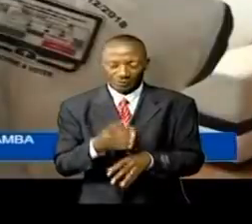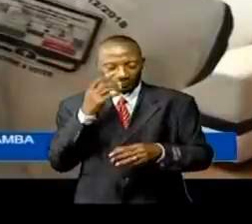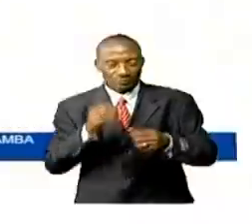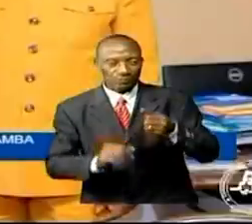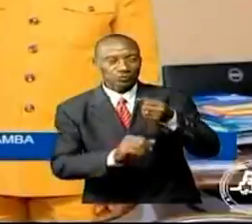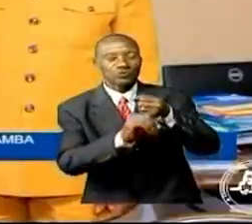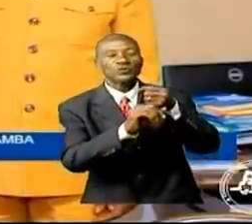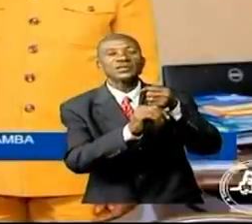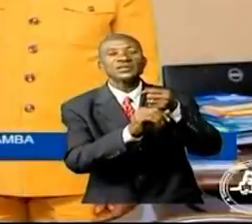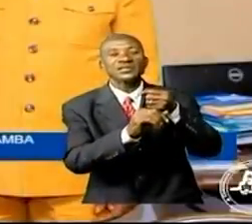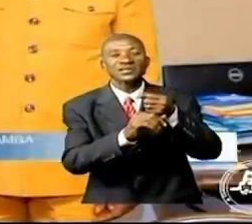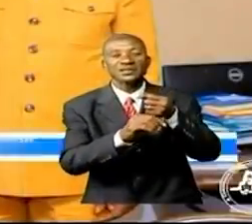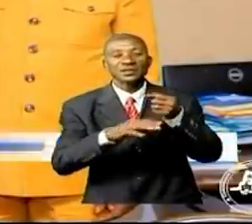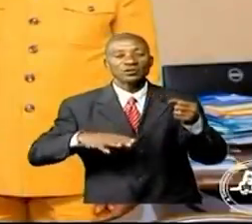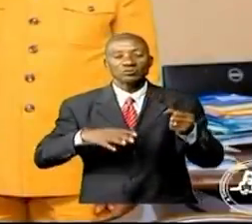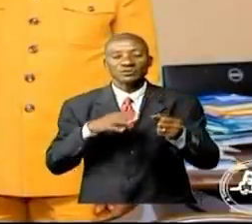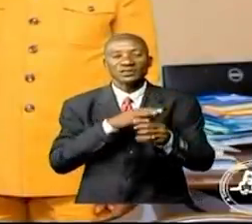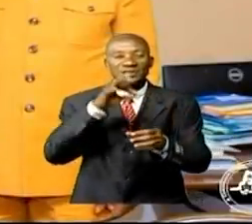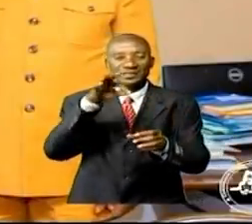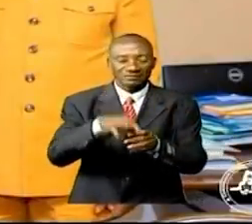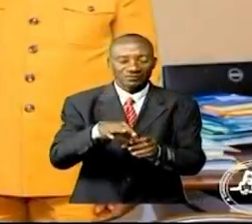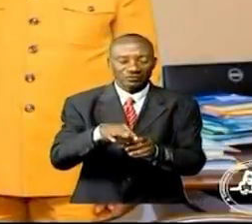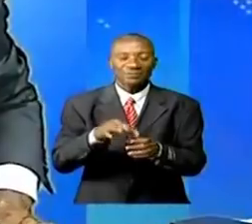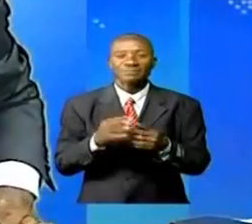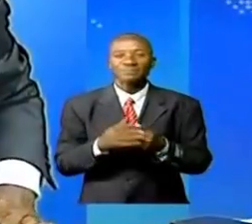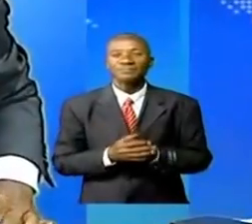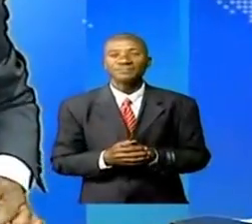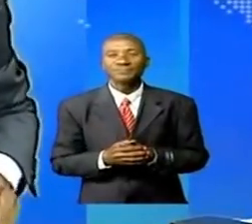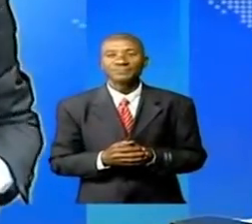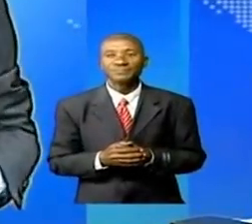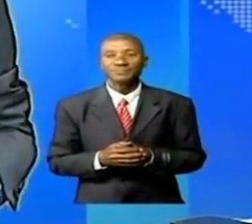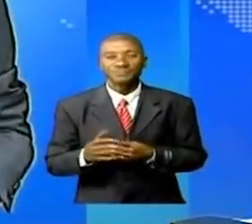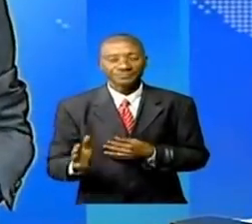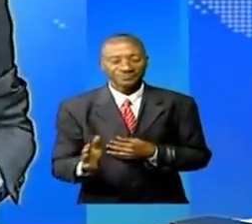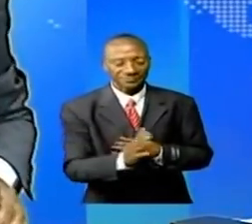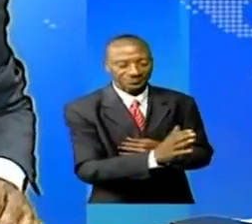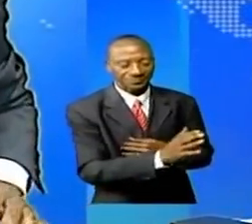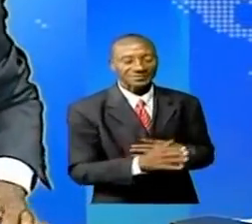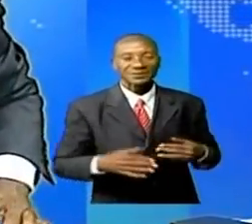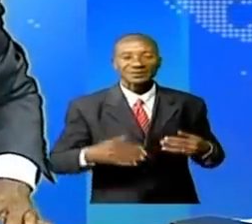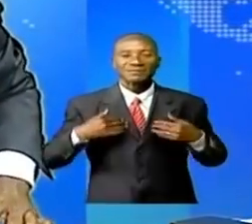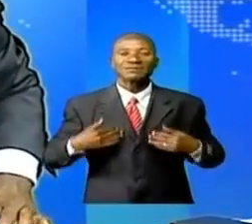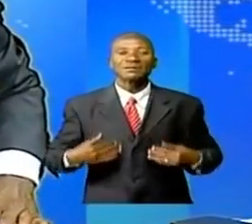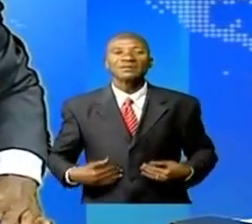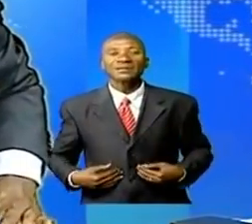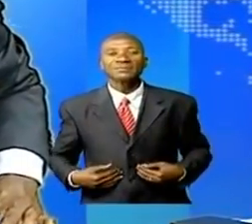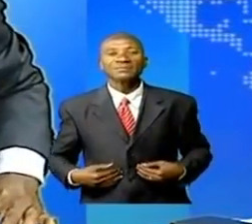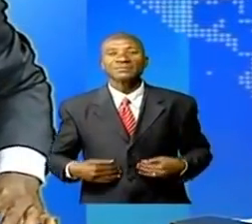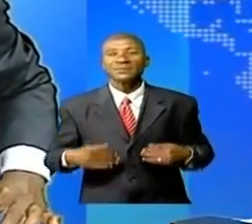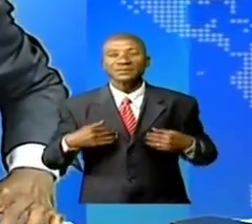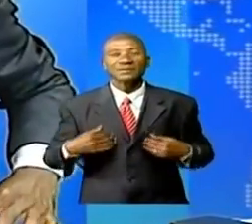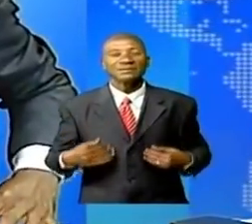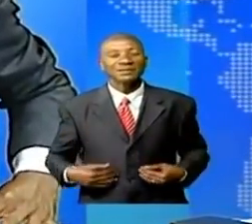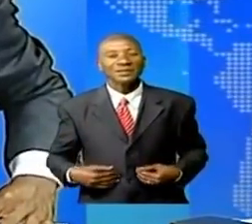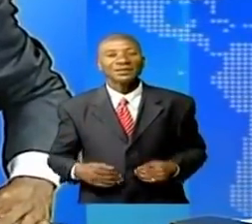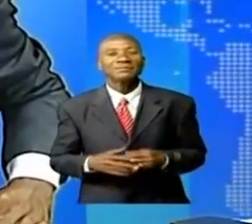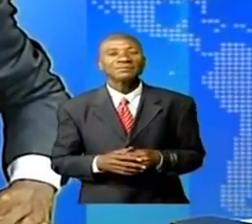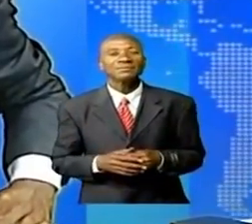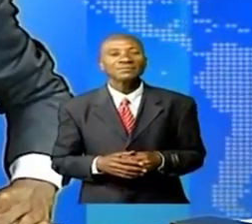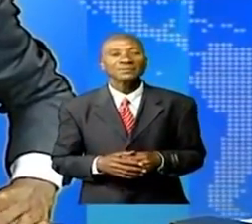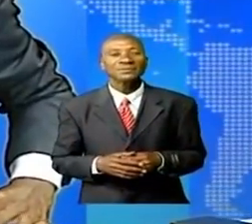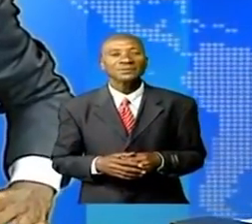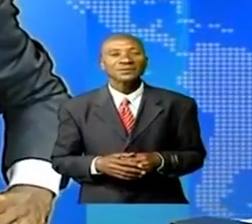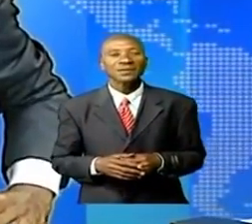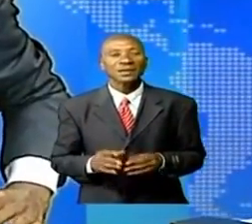souhaité se faire régulier. Régulièrement accompagné par l'IGF. Parlons santé pour dire que c'est hors du cadre habituel que